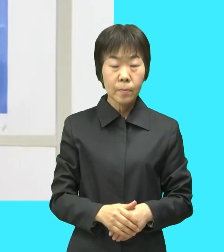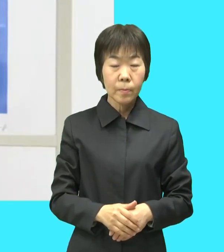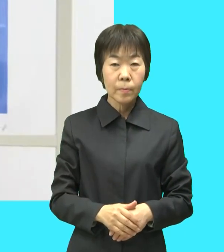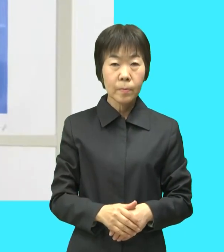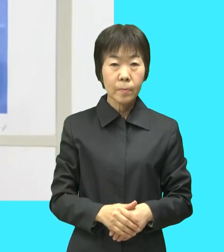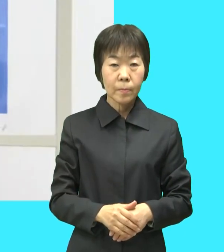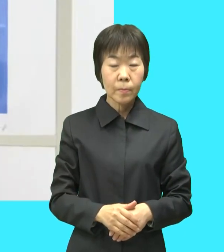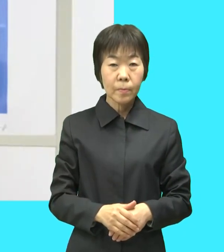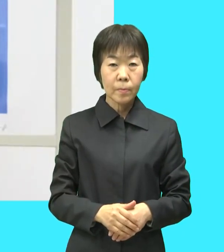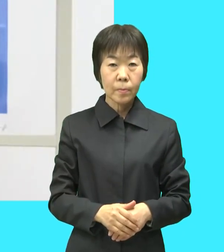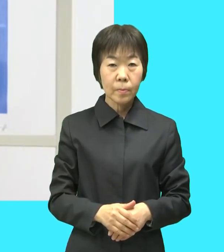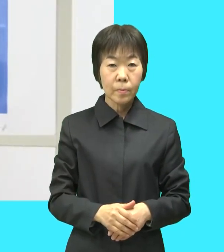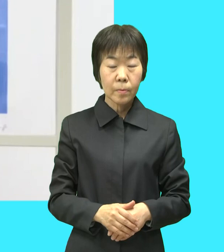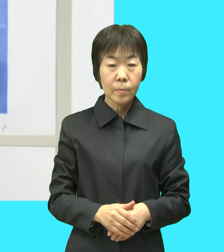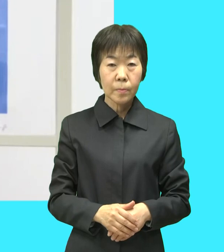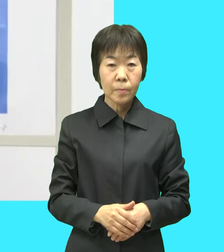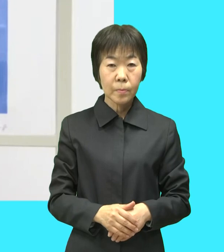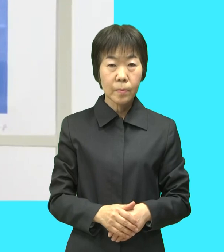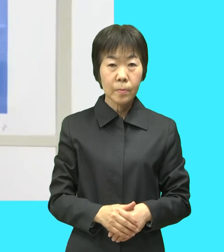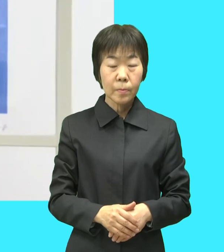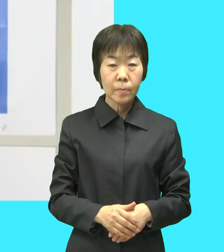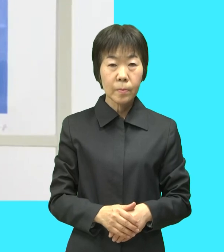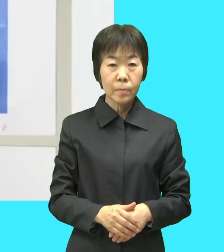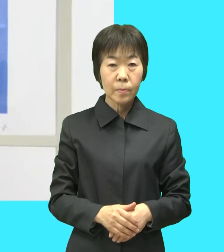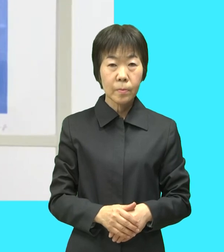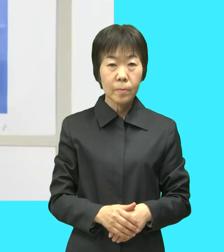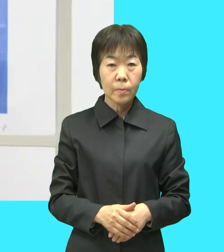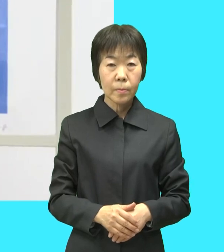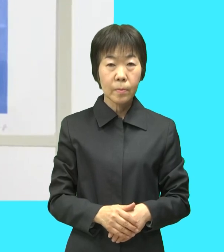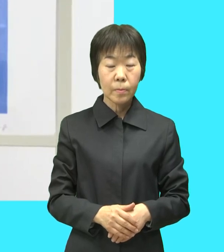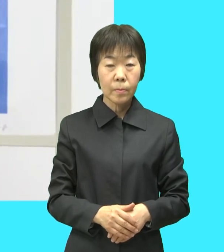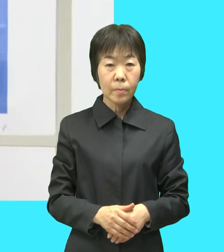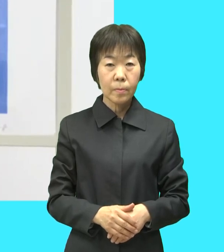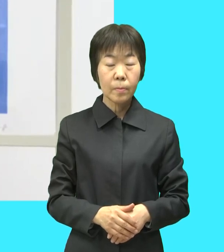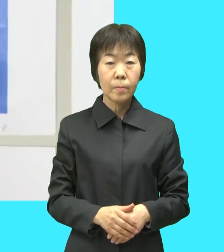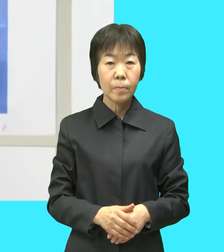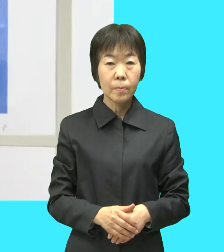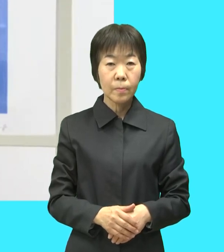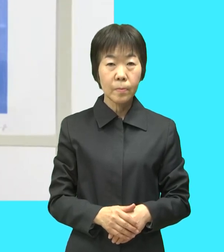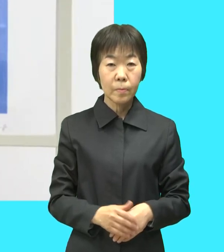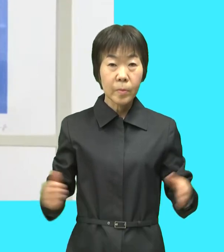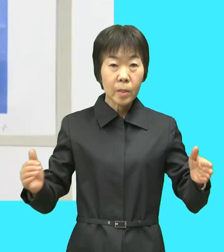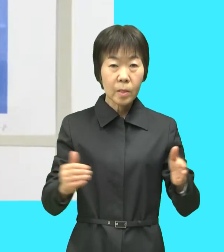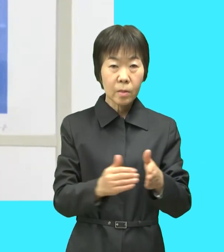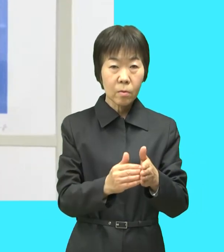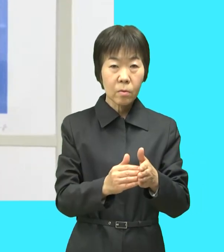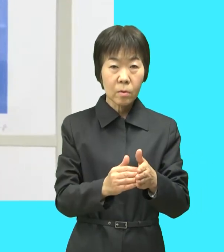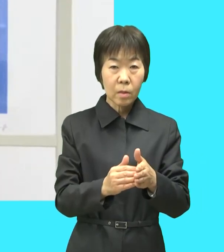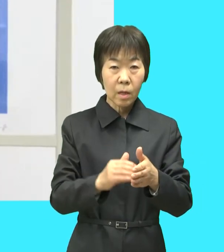ありがとうございます。 その他ございますでしょうか。よろしいでしょうか。以上で、